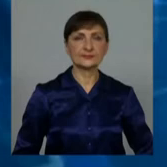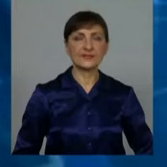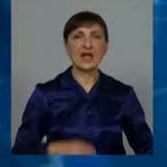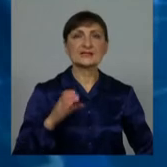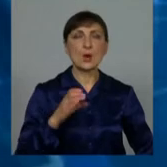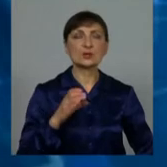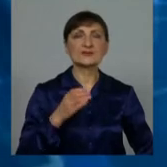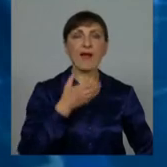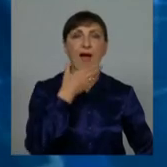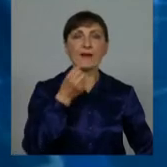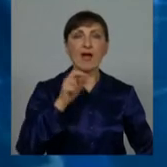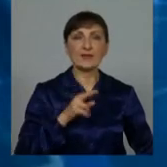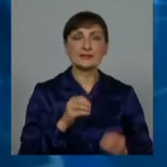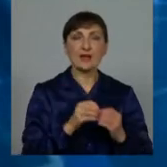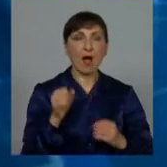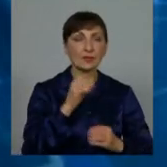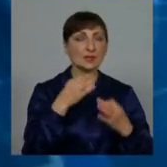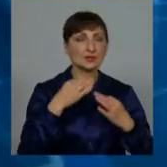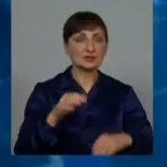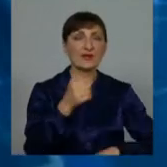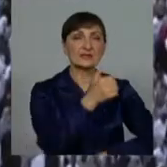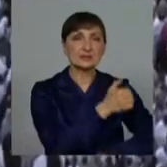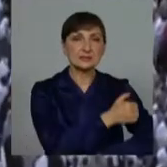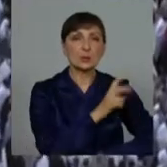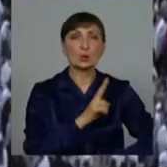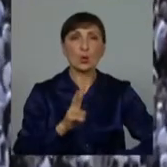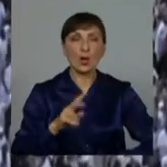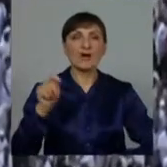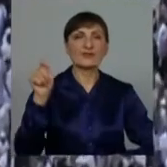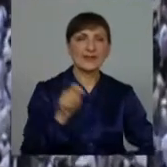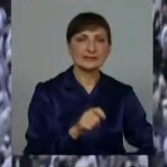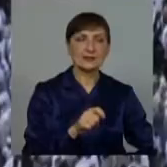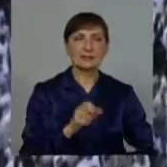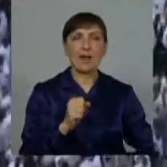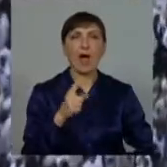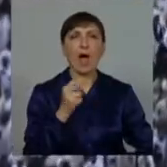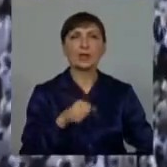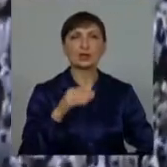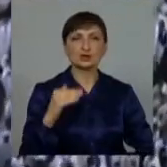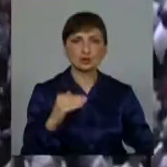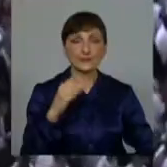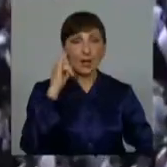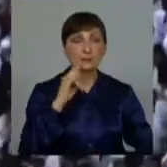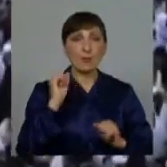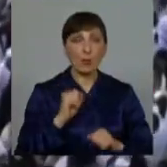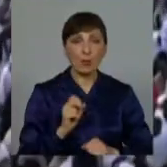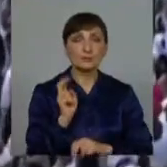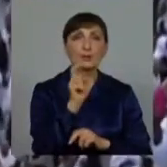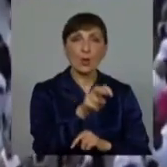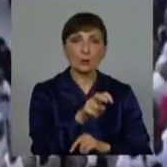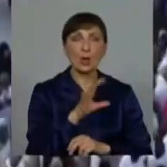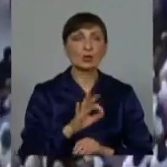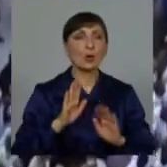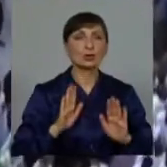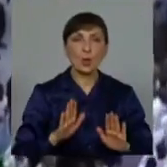Саудовская Аравия с 10 августа разрешит вакцинированным иностранцам въезд на Малый Хадж. Казахстанцы могут совершить умру, но